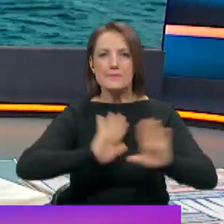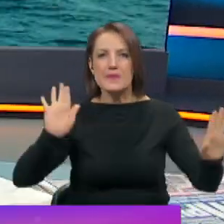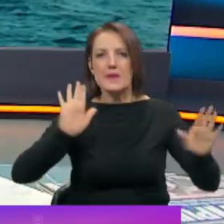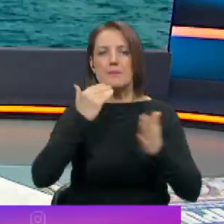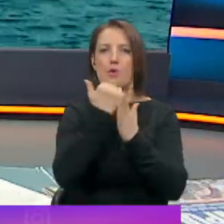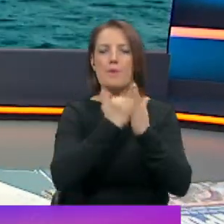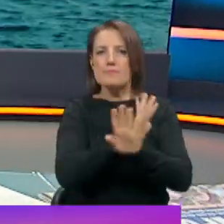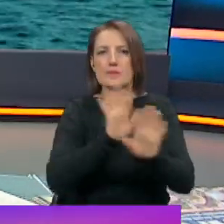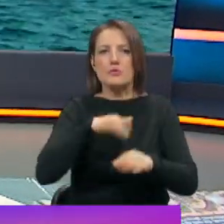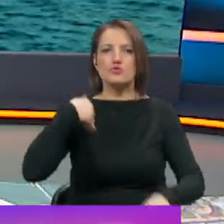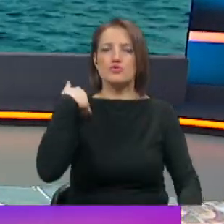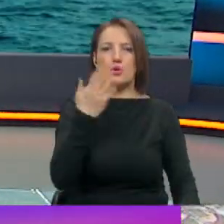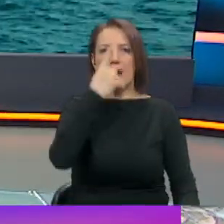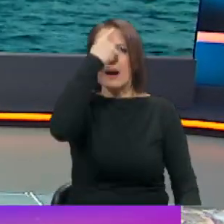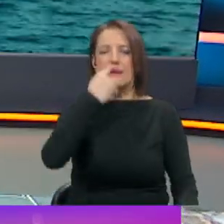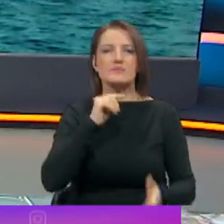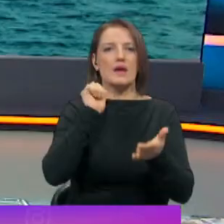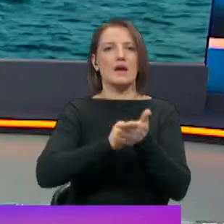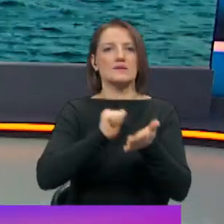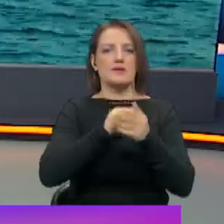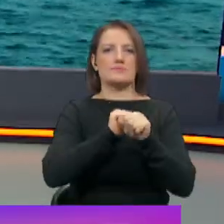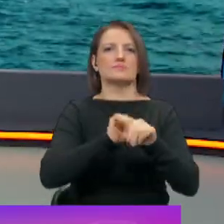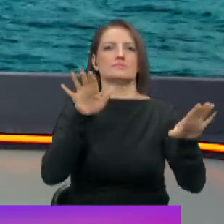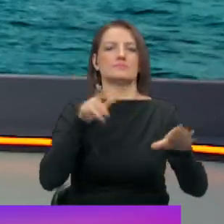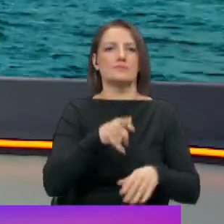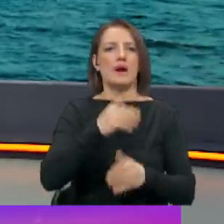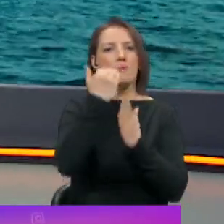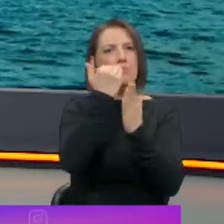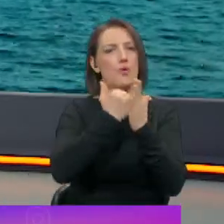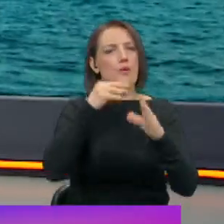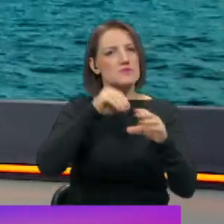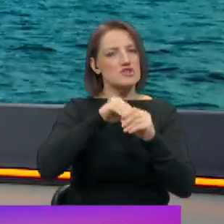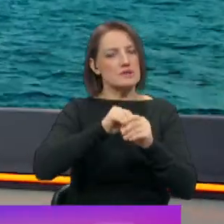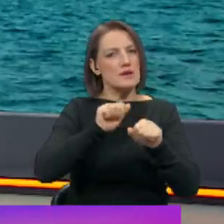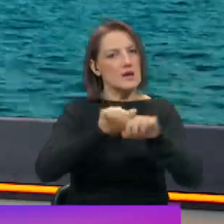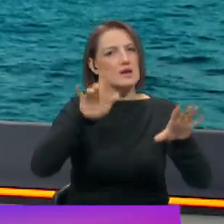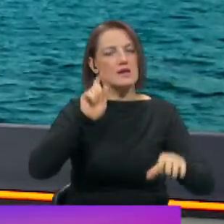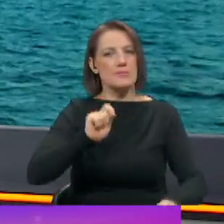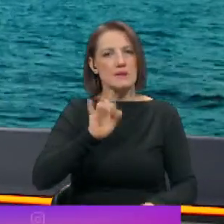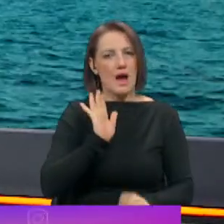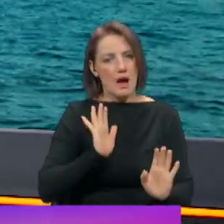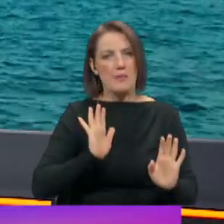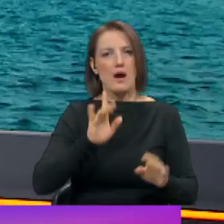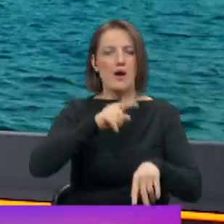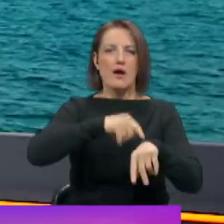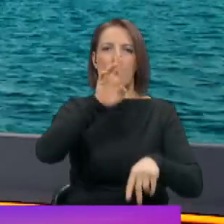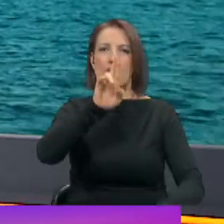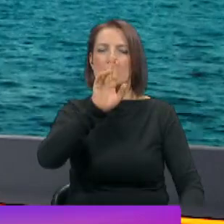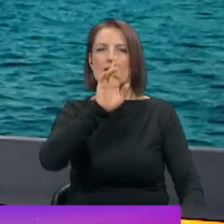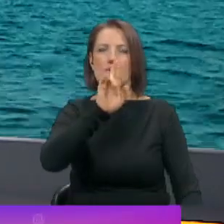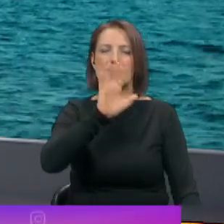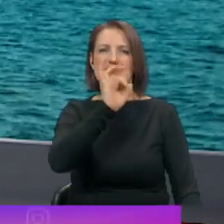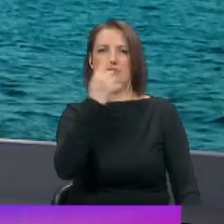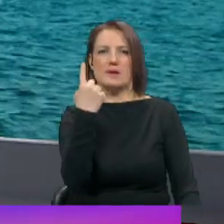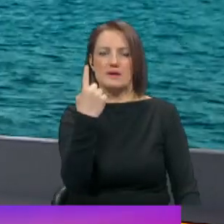program bitti ve sonrasında da Resmi Gazete Yayınları problem içinde yayınlanır Çünkü sürekli Tam da böyle 12 12